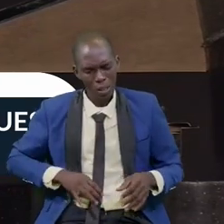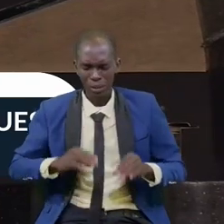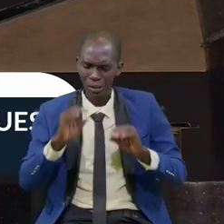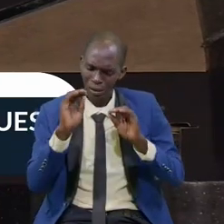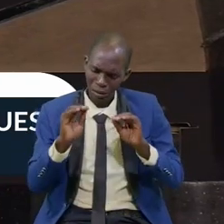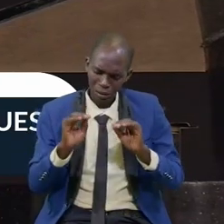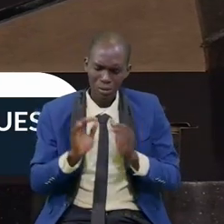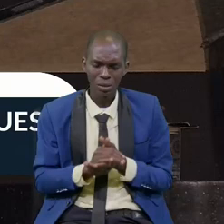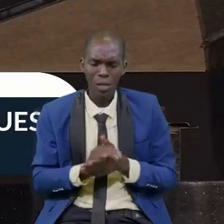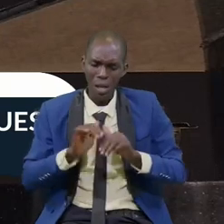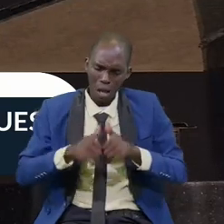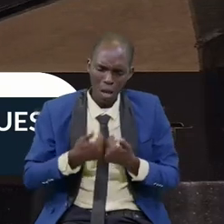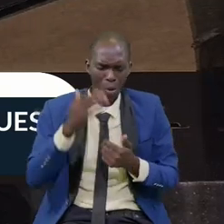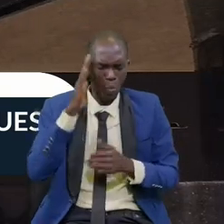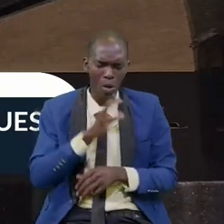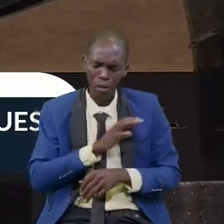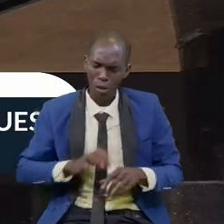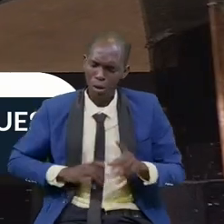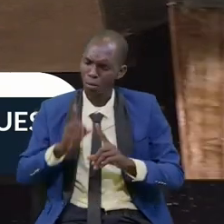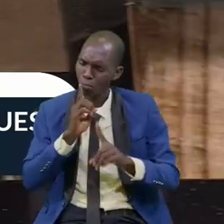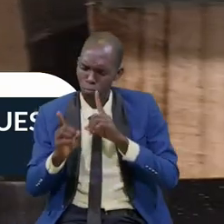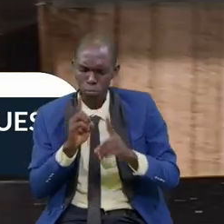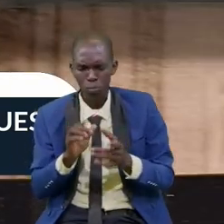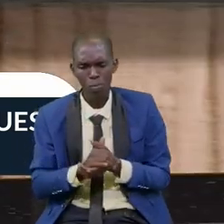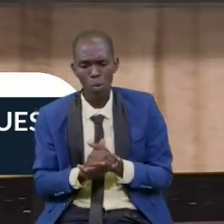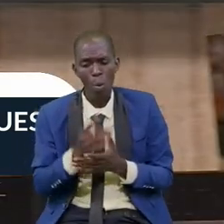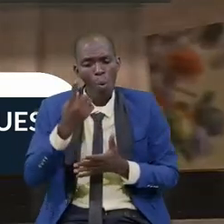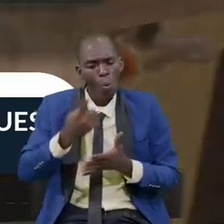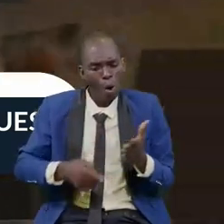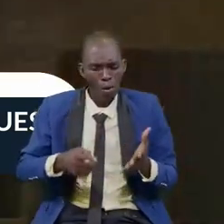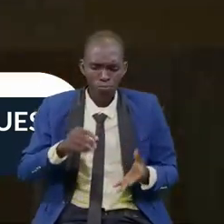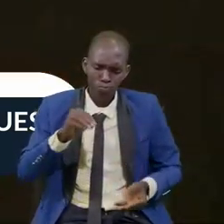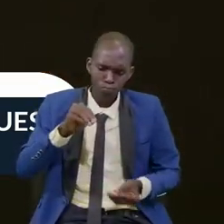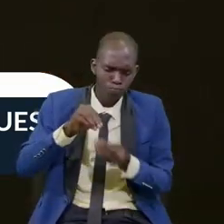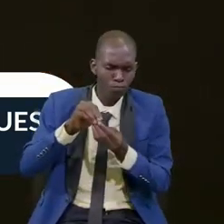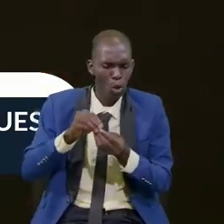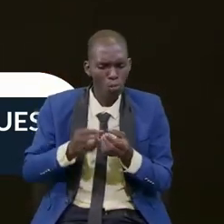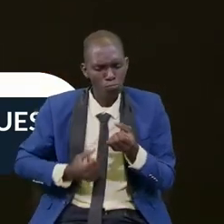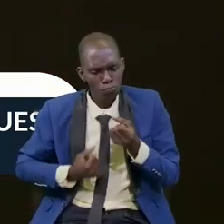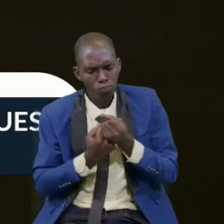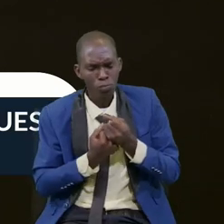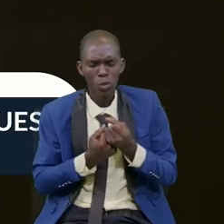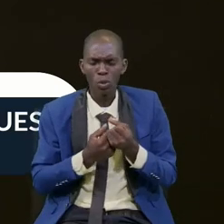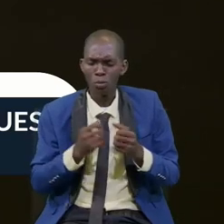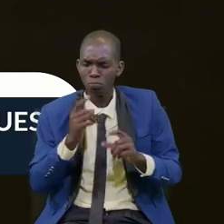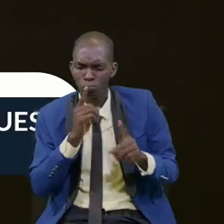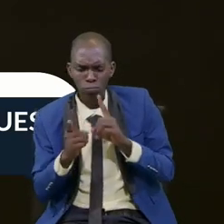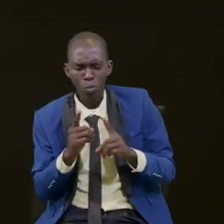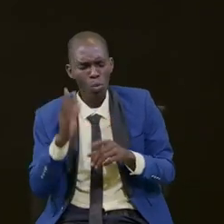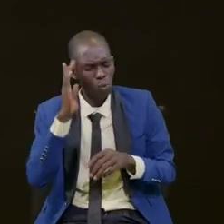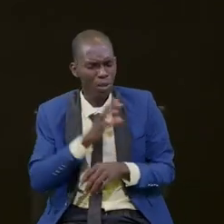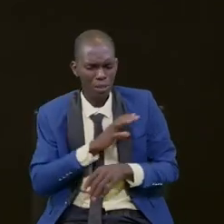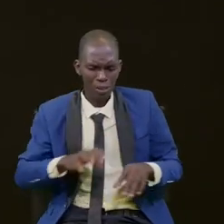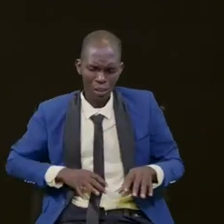Christ va-t-il parler? Quelle contribution Christ va-t-il faire à cette